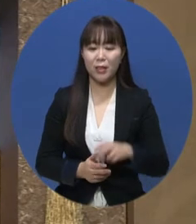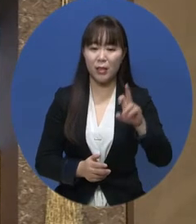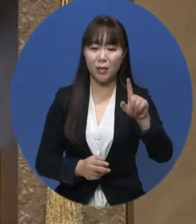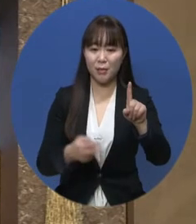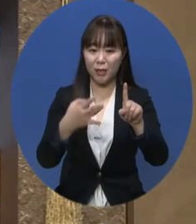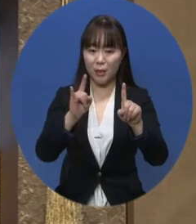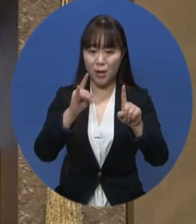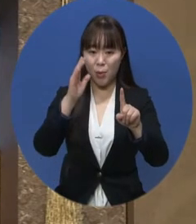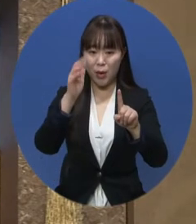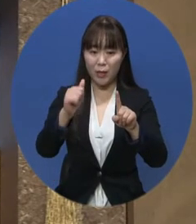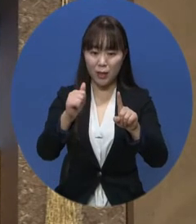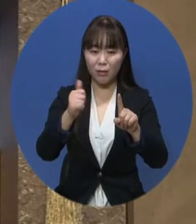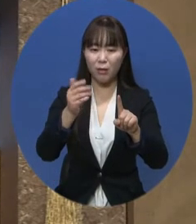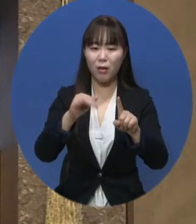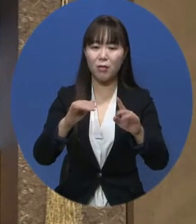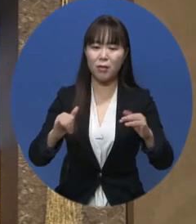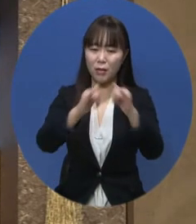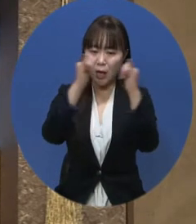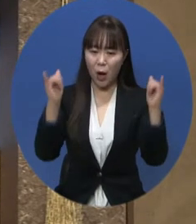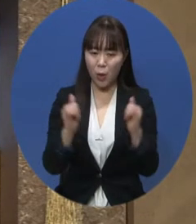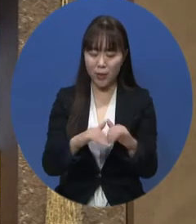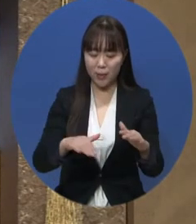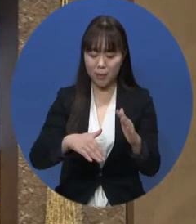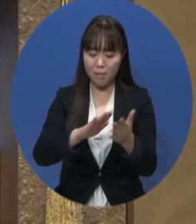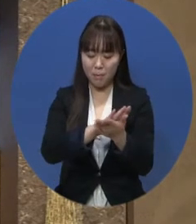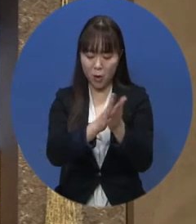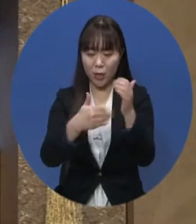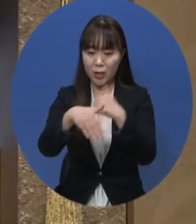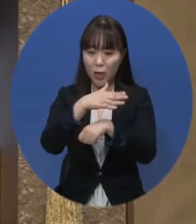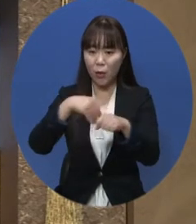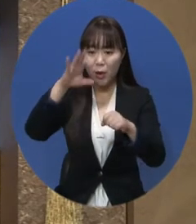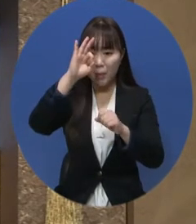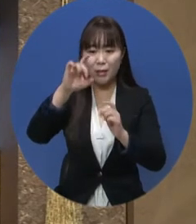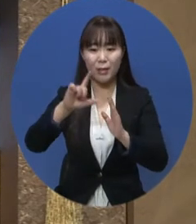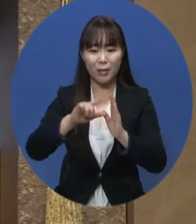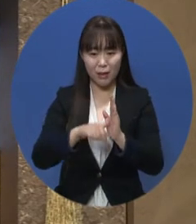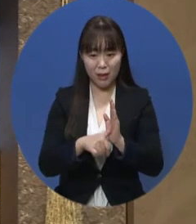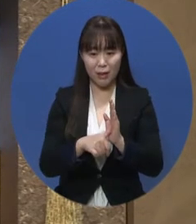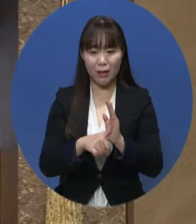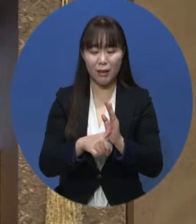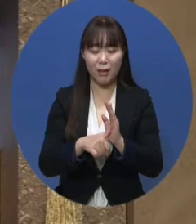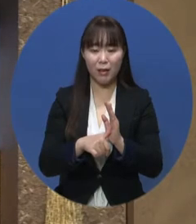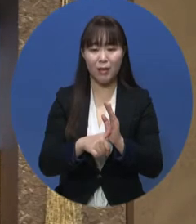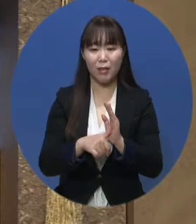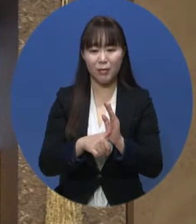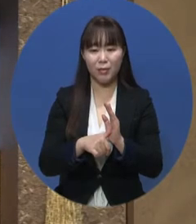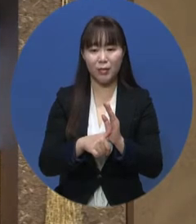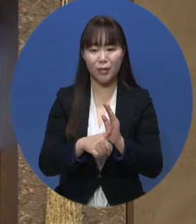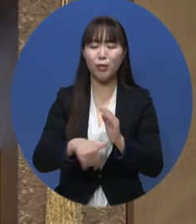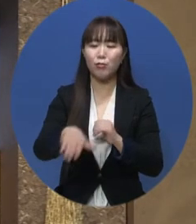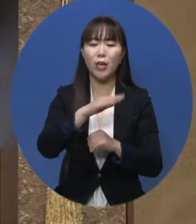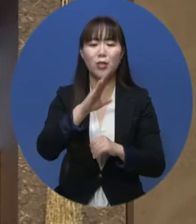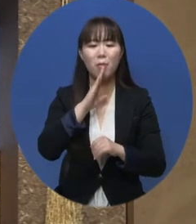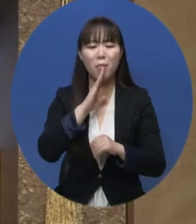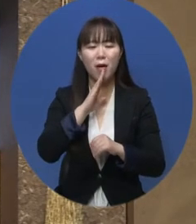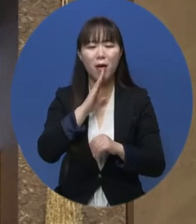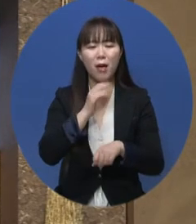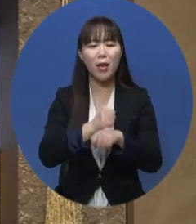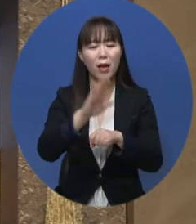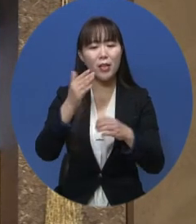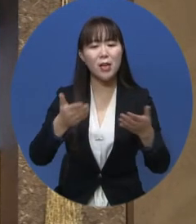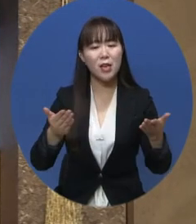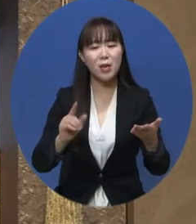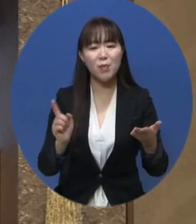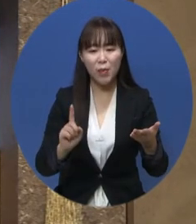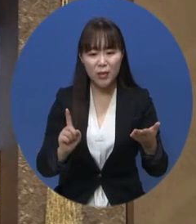회장으로서 또 사회의 지금 현재 변화된 내용으로 볼 때 네. 우리가 정말 해야 될 일이 현재 정말